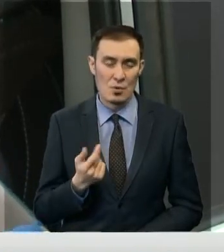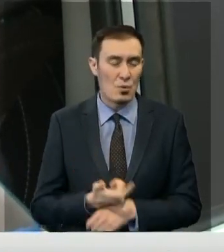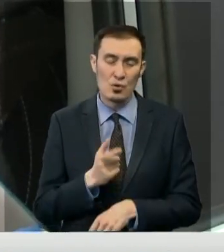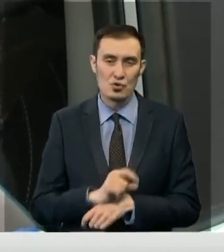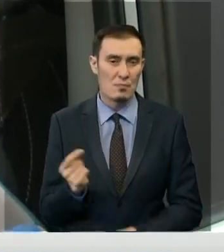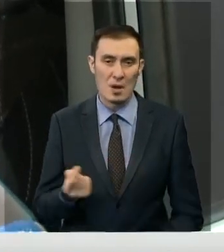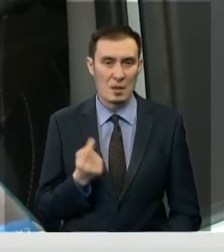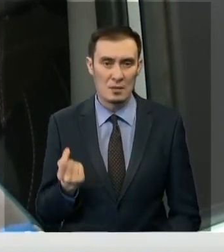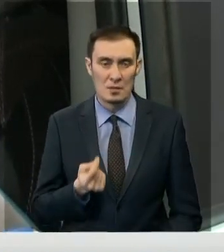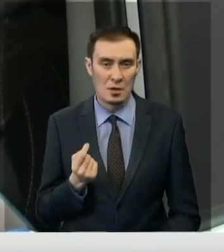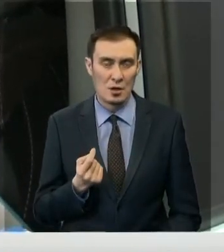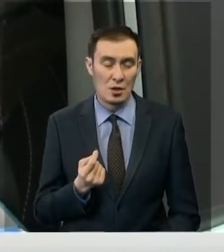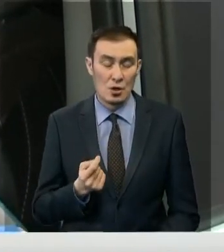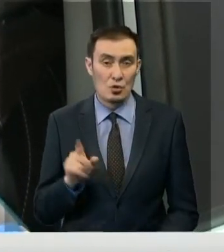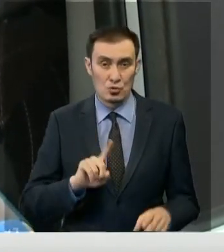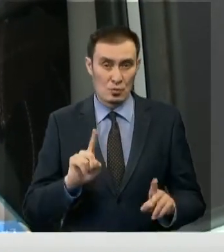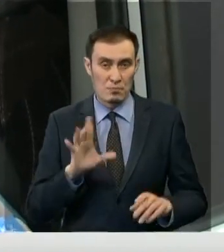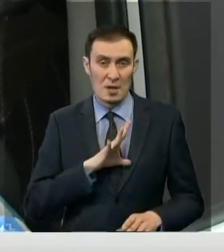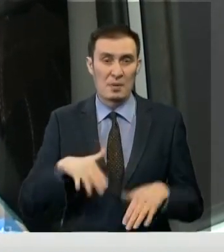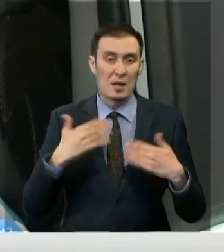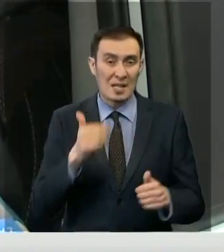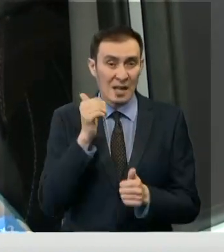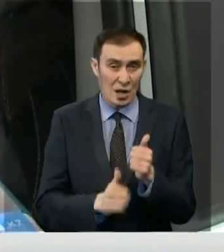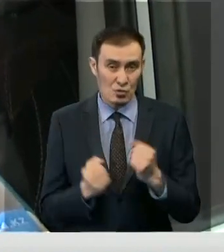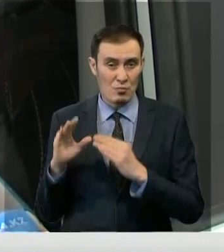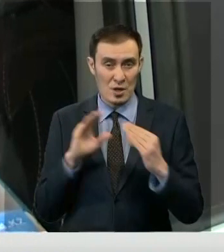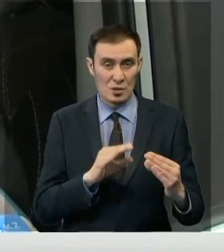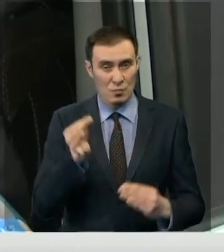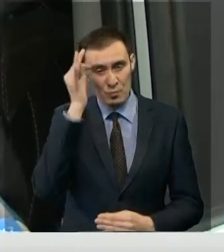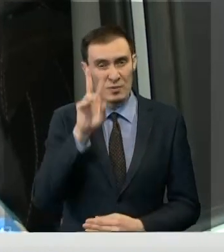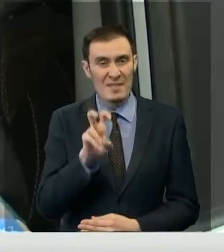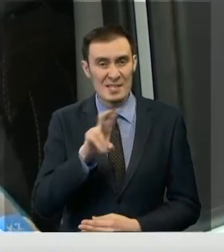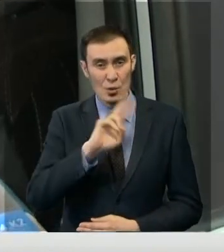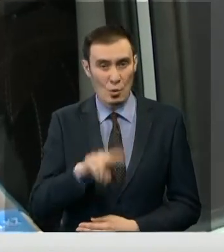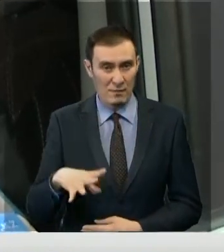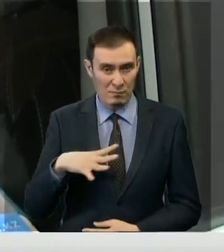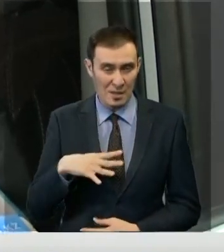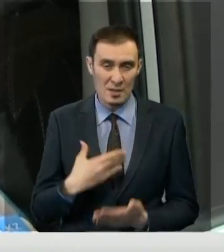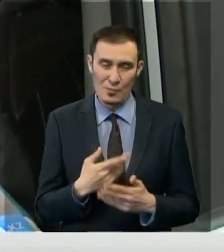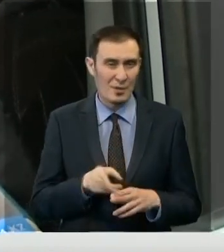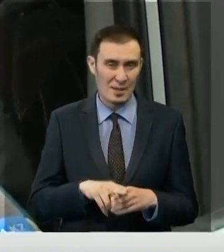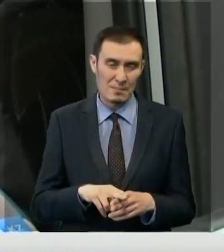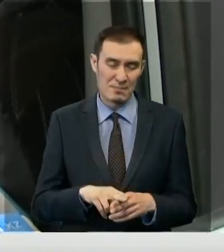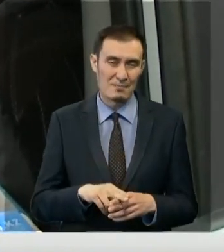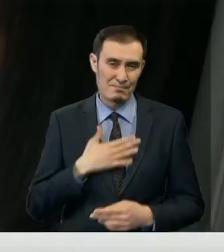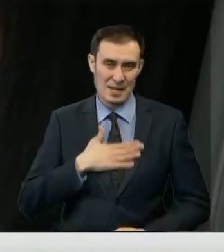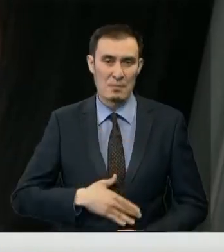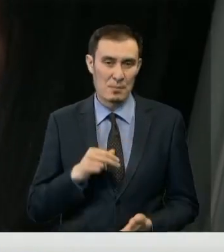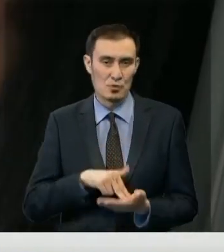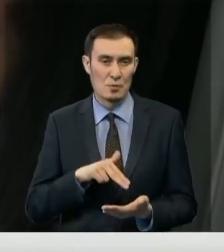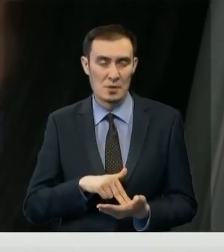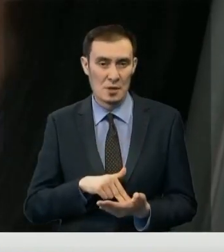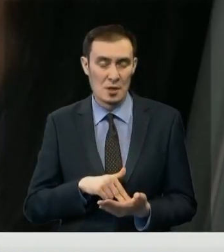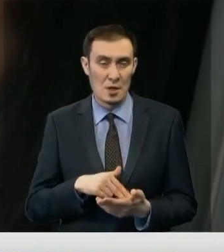мало учитывая то что предлагали за каждым машин там насколько я знаю 200 долларов но это приемлемая цена которого